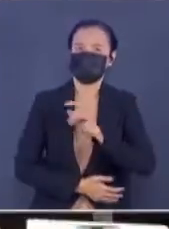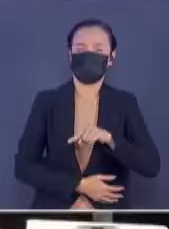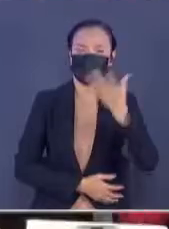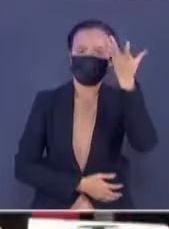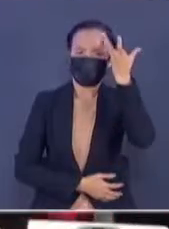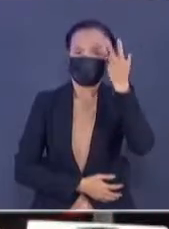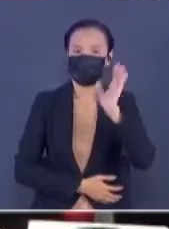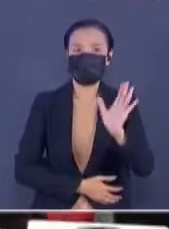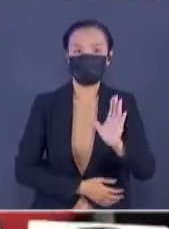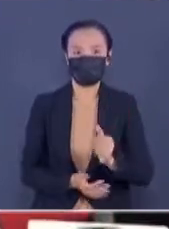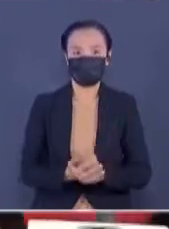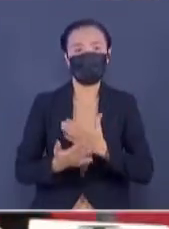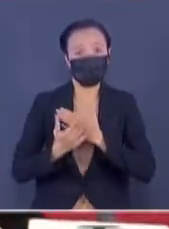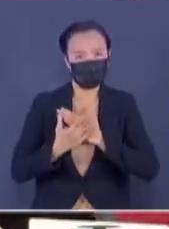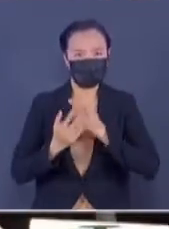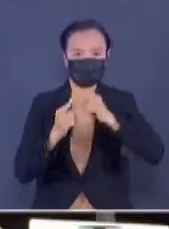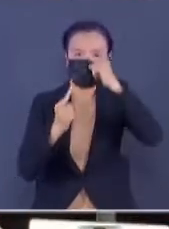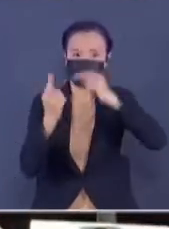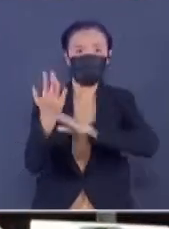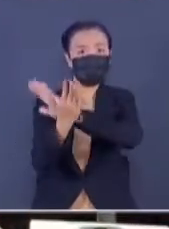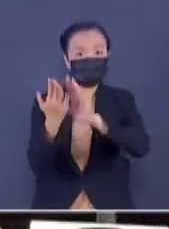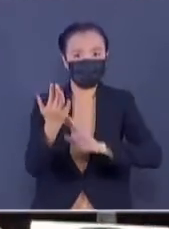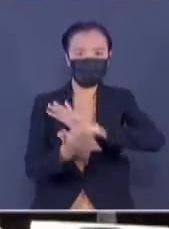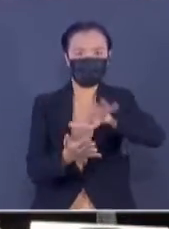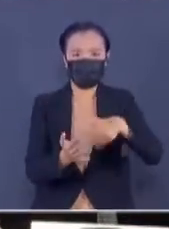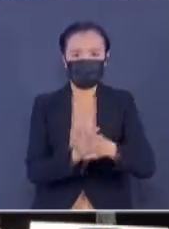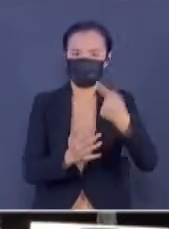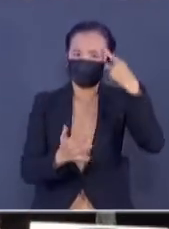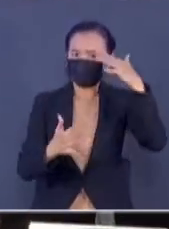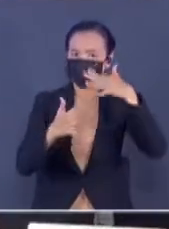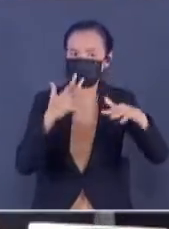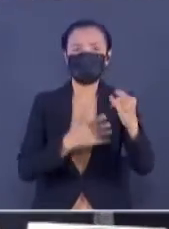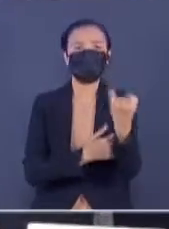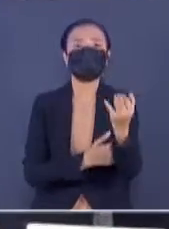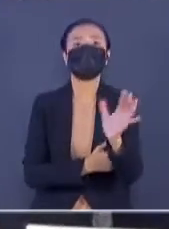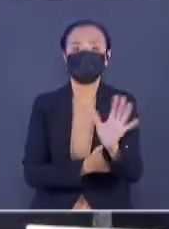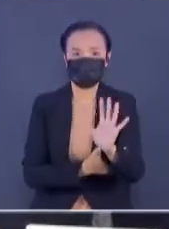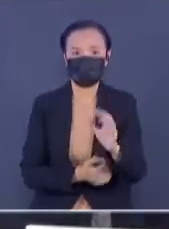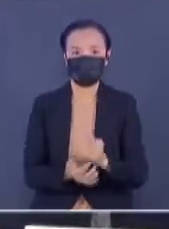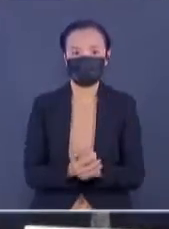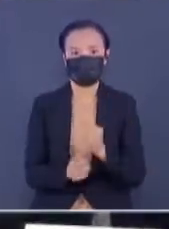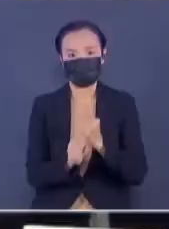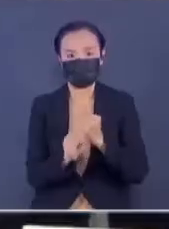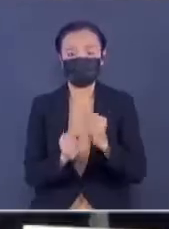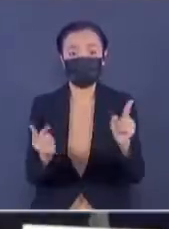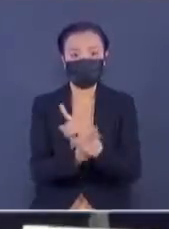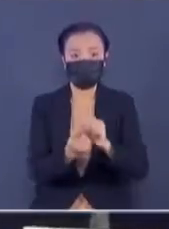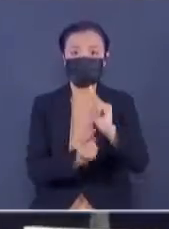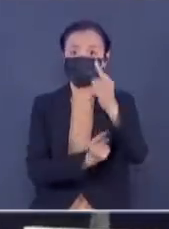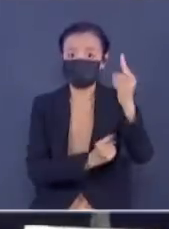ครียดพวกเราทุกคนรักประเทศไทยค่ะเพราะฉะนั้นอย่าไปบิดเบือนให้เป็นเจตนาอะไรที่มันไม่ดีเลยนะคะเรามาสร้างสรรค์สังคมร่ว